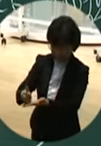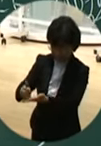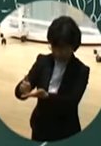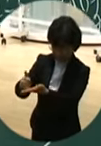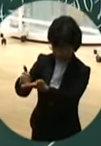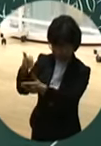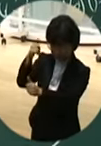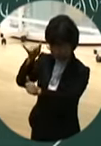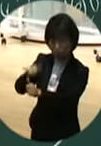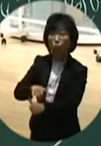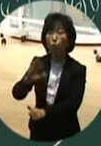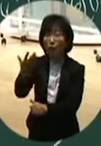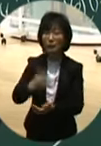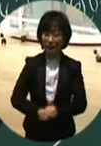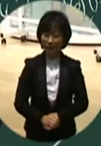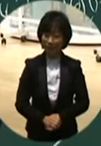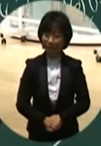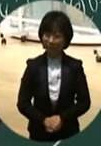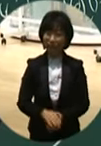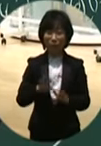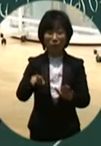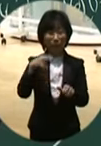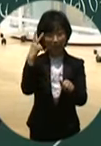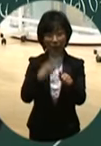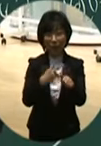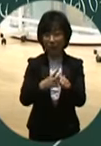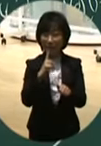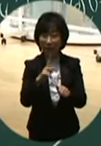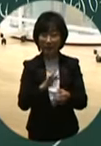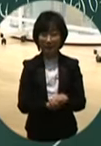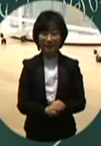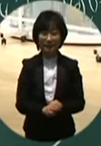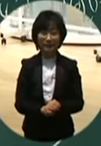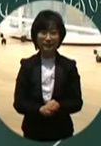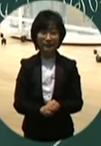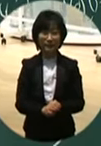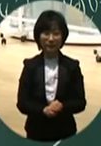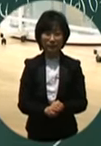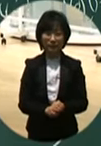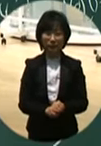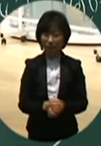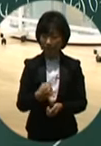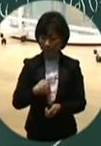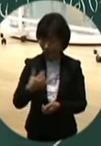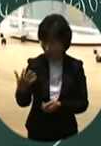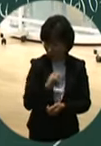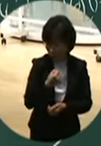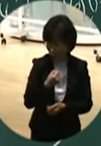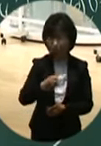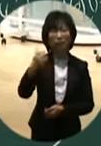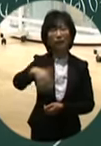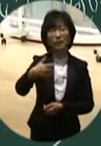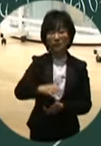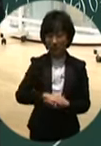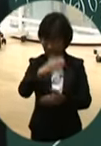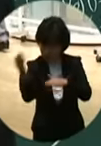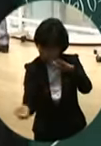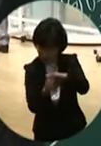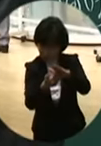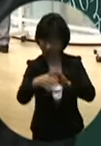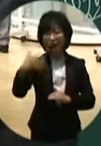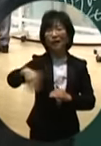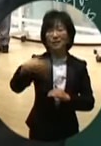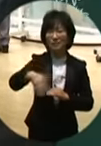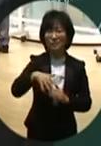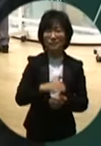그렇잖아요. Right? 바울이 이런 말했어요. Paul said, 내가 얻은 것도 아니고 잃은 것도 아니다. So this is not what I gained, not